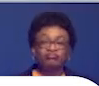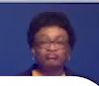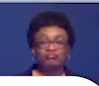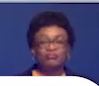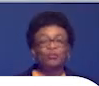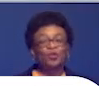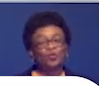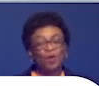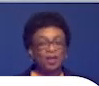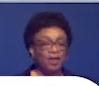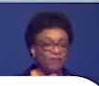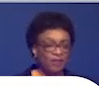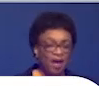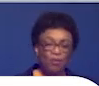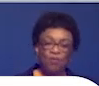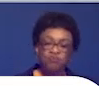ufish